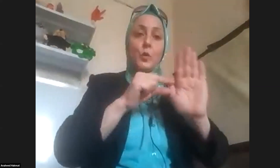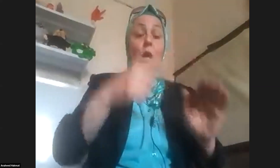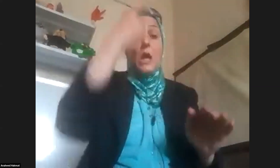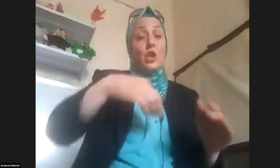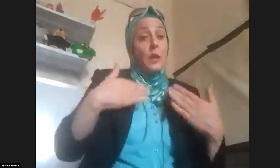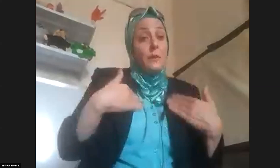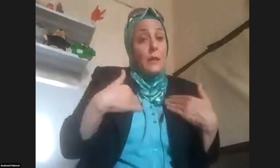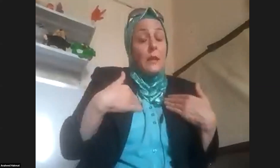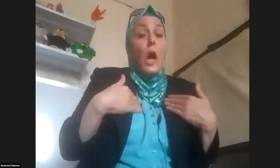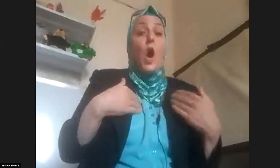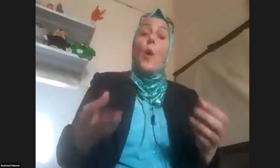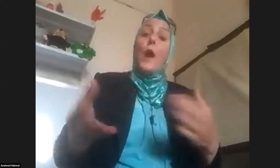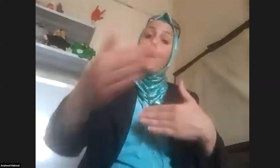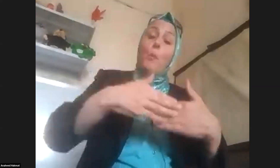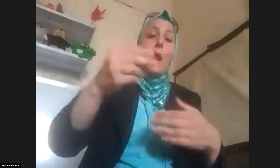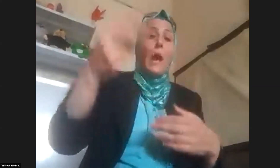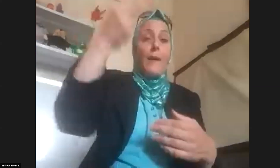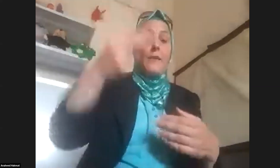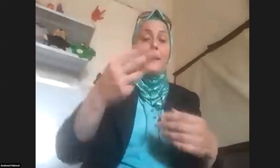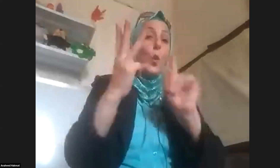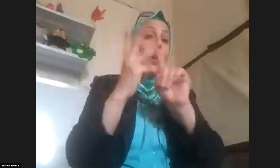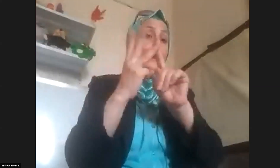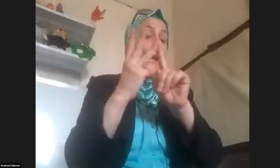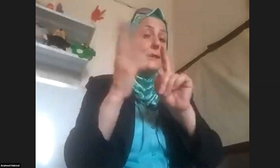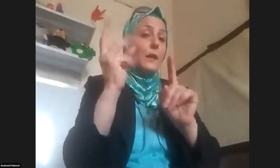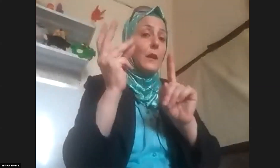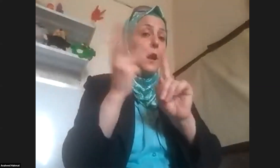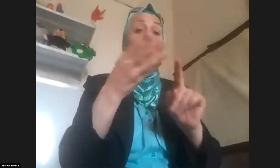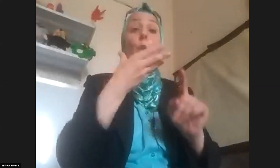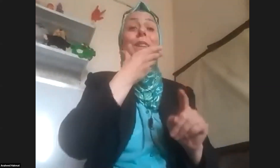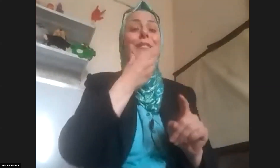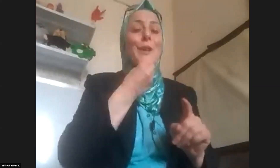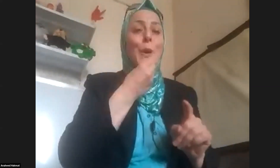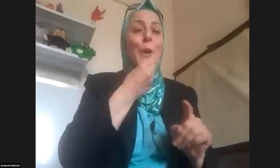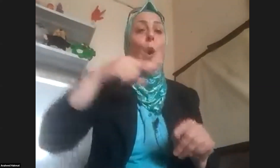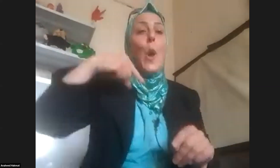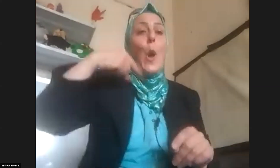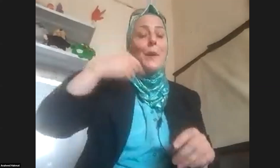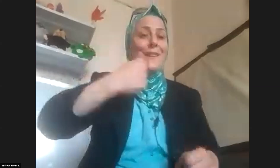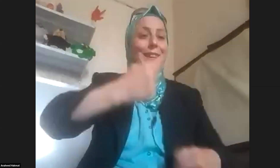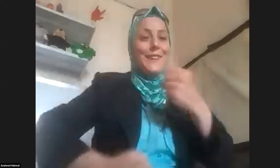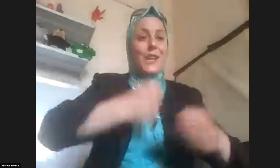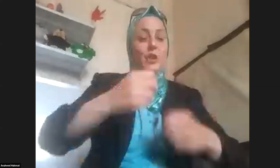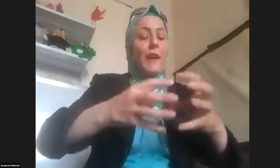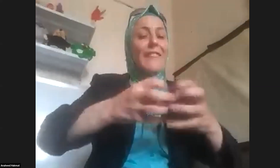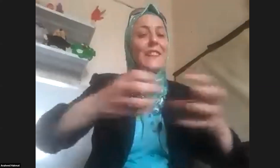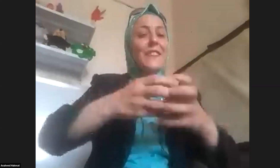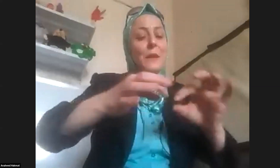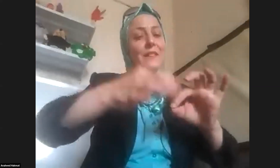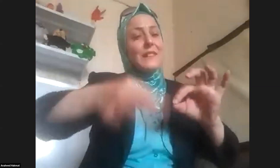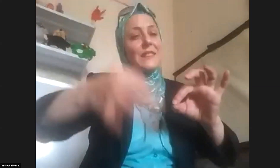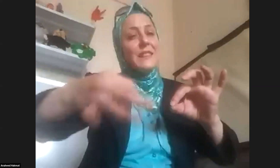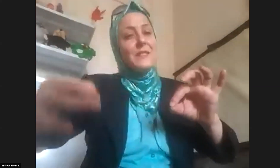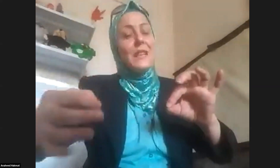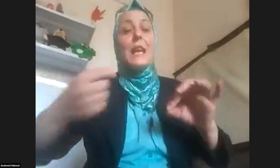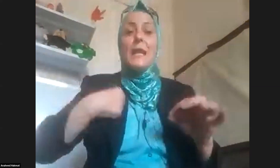أجمل المحتويات في الدليل الموجود، وبيحكي فيها عن الأنشطة التفصيلية الداعمة اللي بنقدر نعملها على مستوى المعلمين عشان